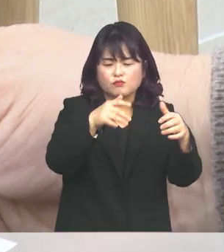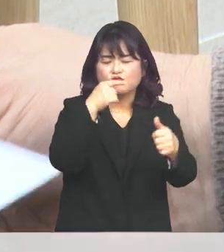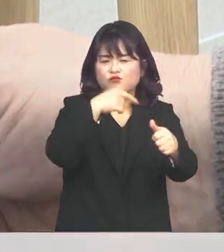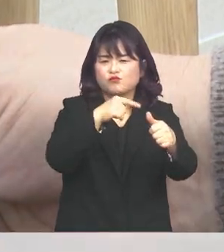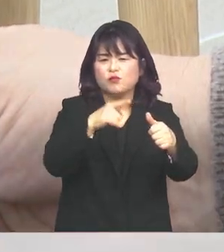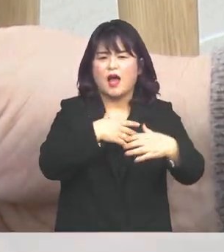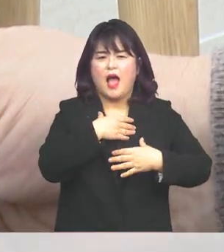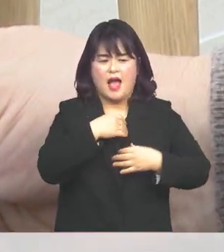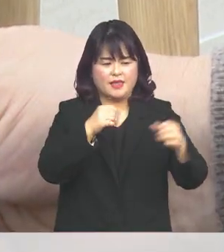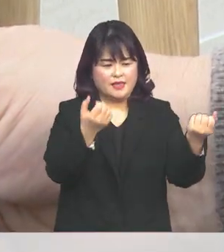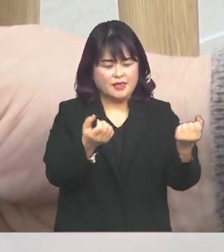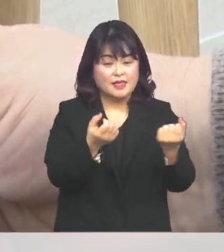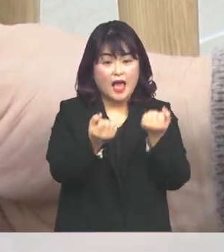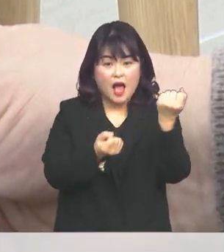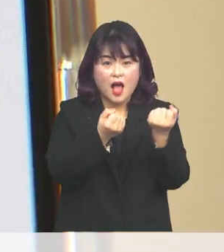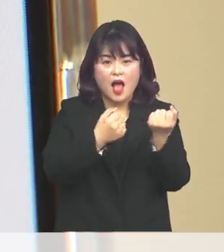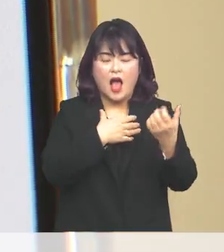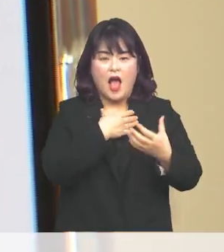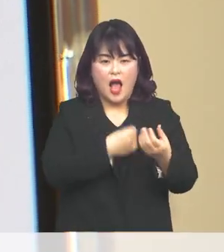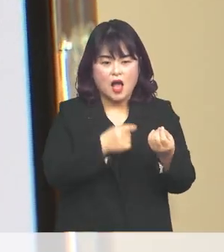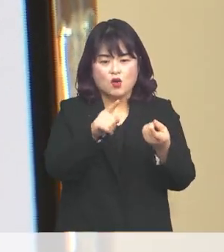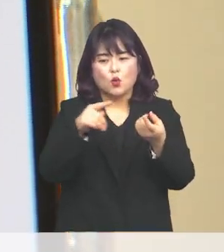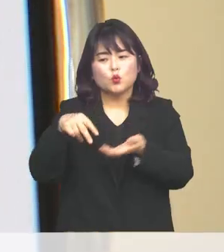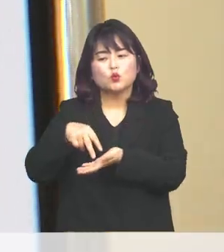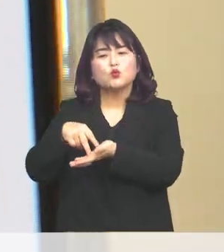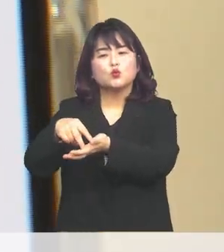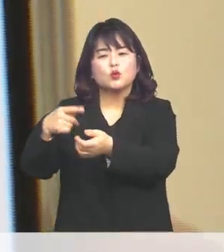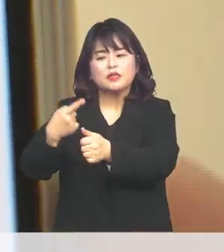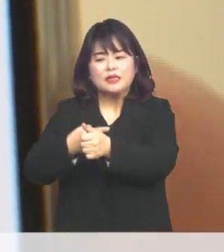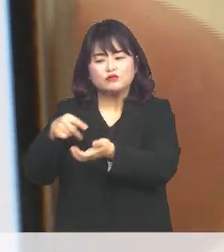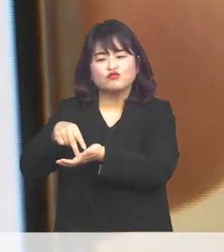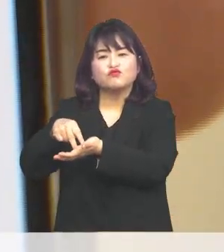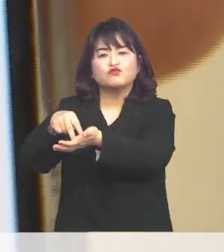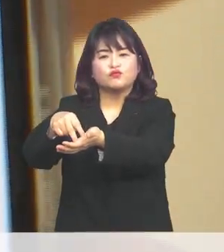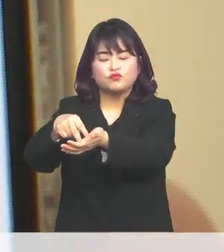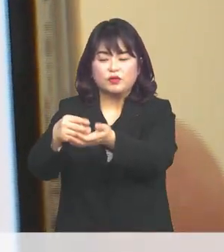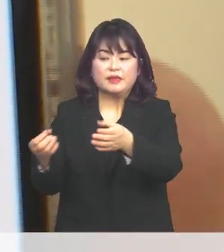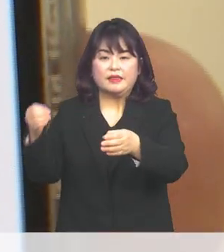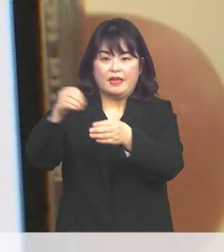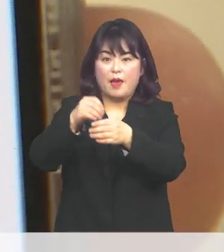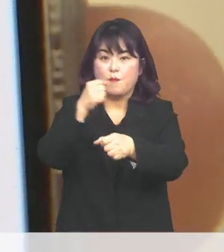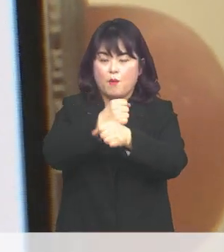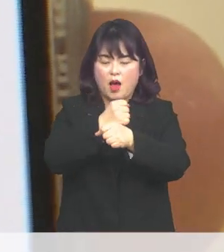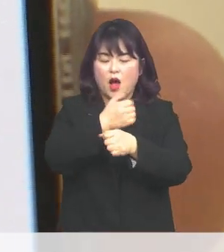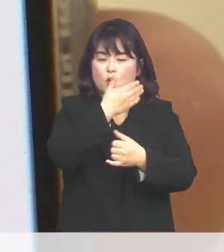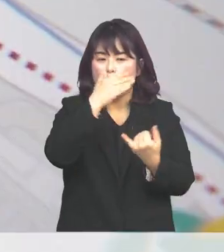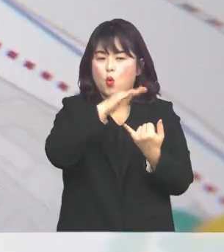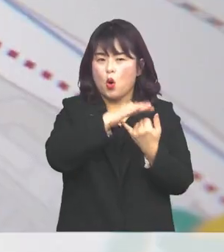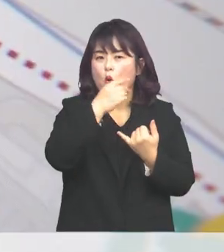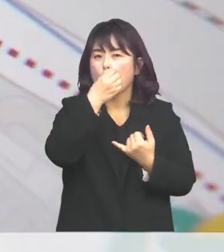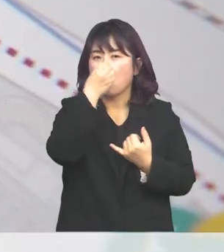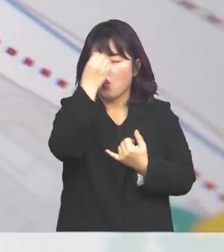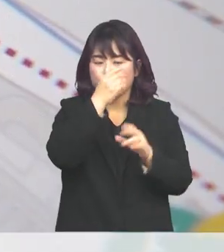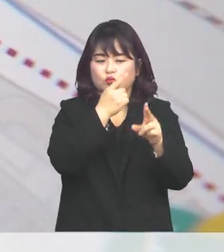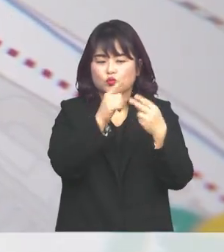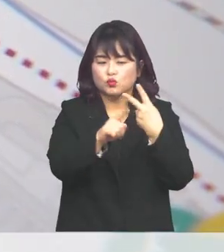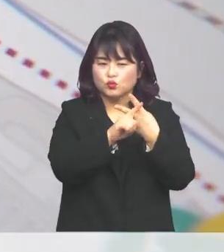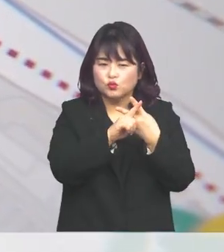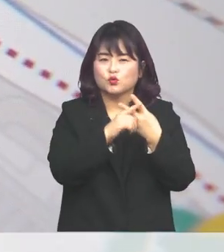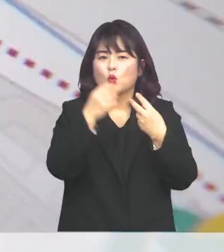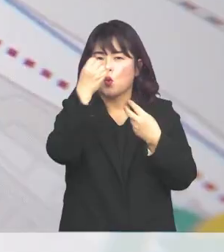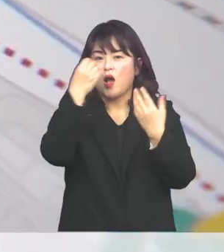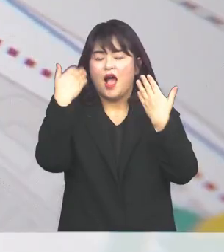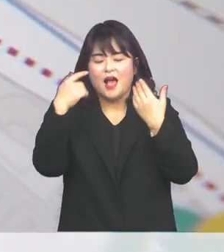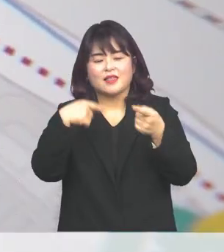자전거 안전교육의 PM과 관련해 면허 없이 이용하면 안 된다는 등의 내용을 추가하고 중학생과 고등학생을 대상으로